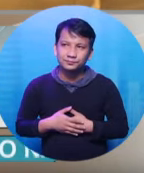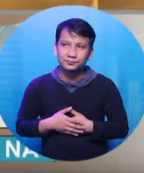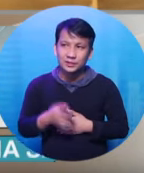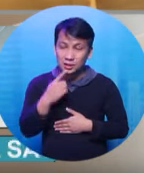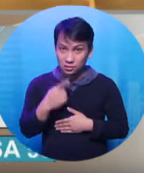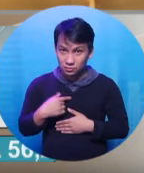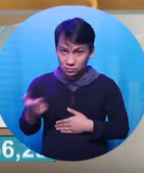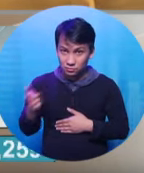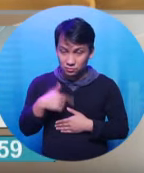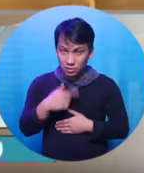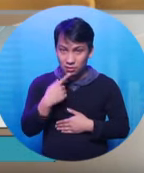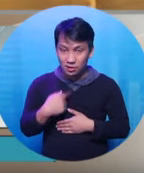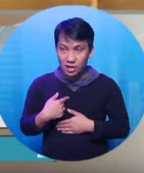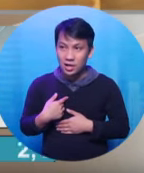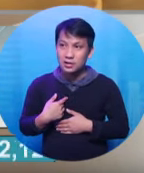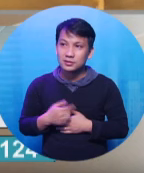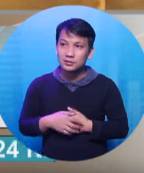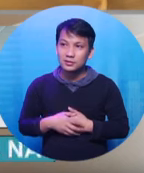Georgina.